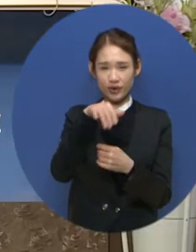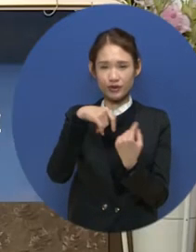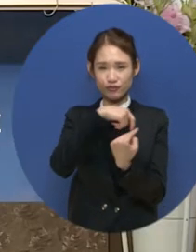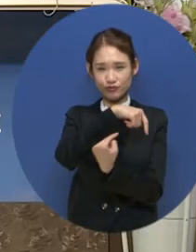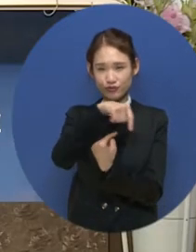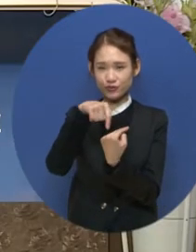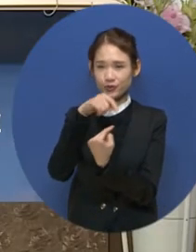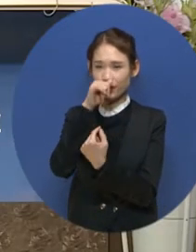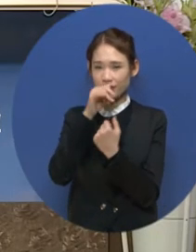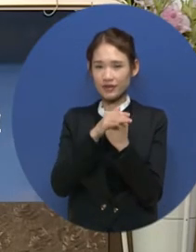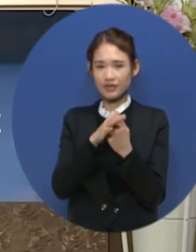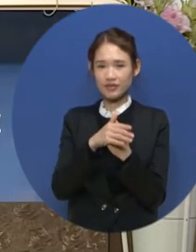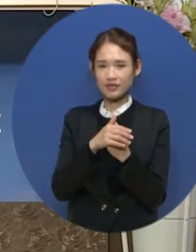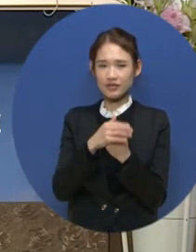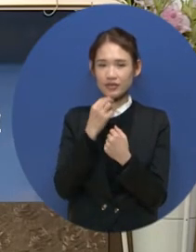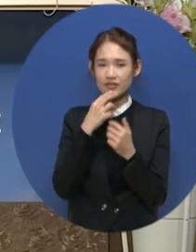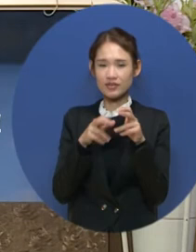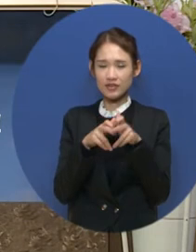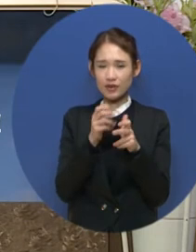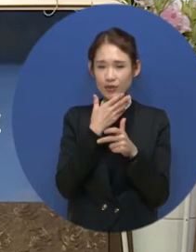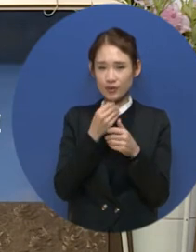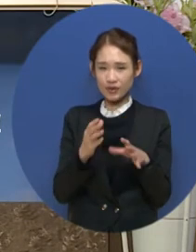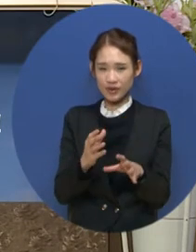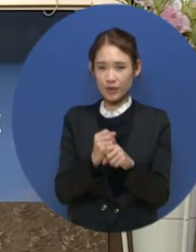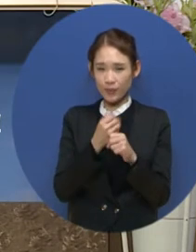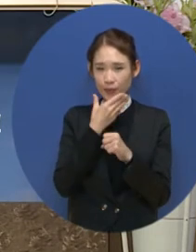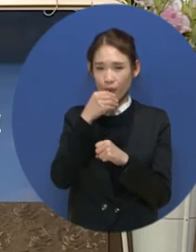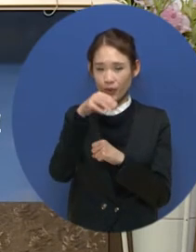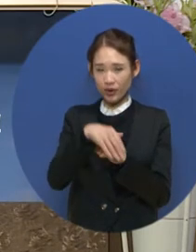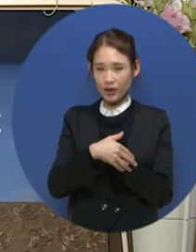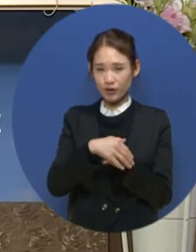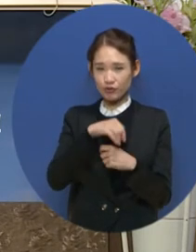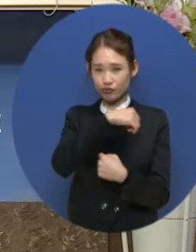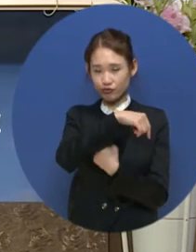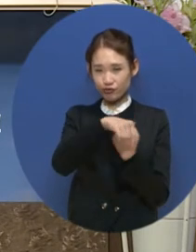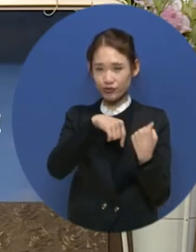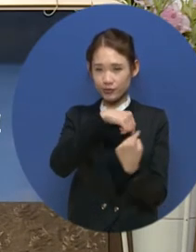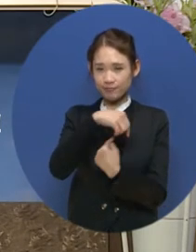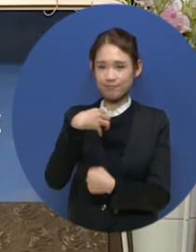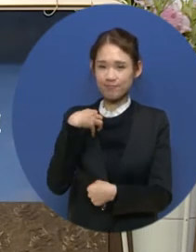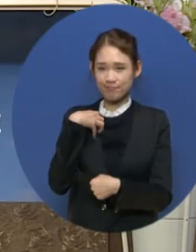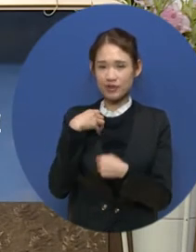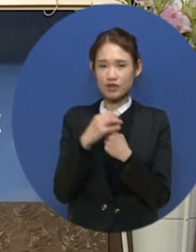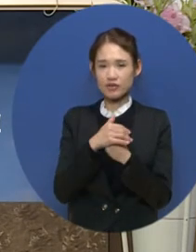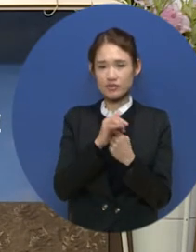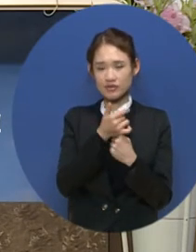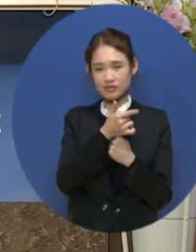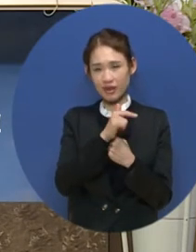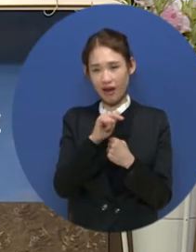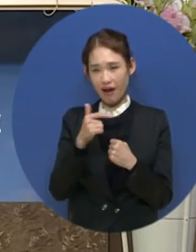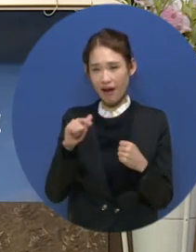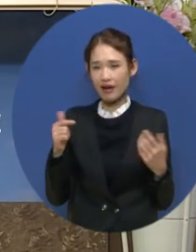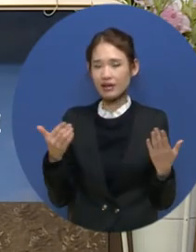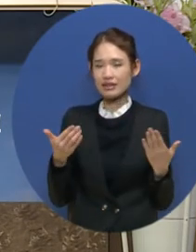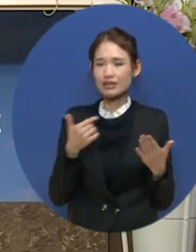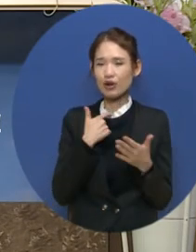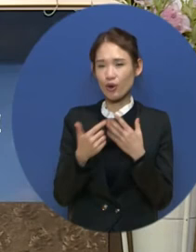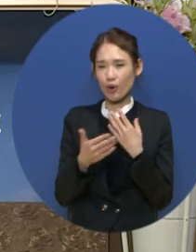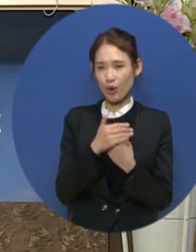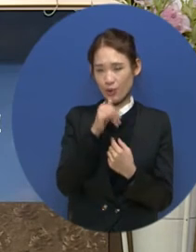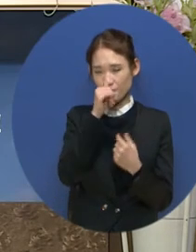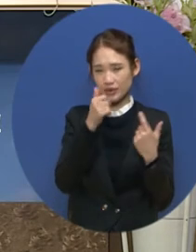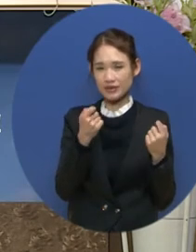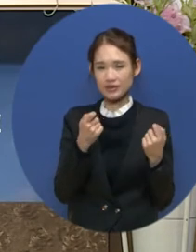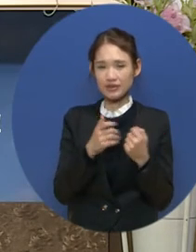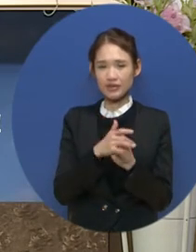인 시립 서울 장애인 종합 복지관 을 운영이 오시면서 또 다양한 일들도 겪으셨던 을